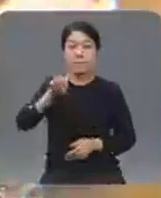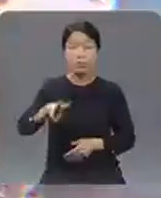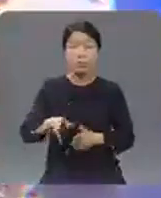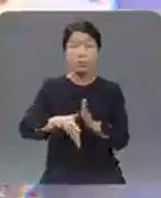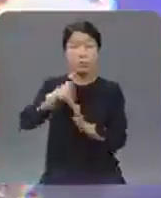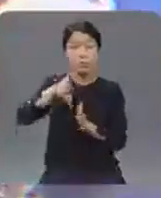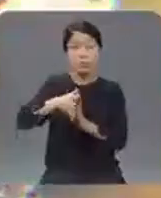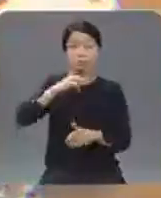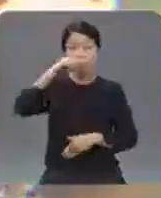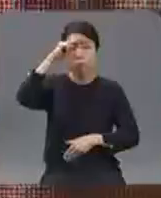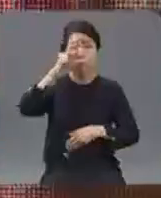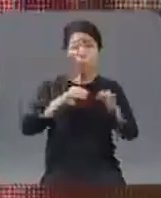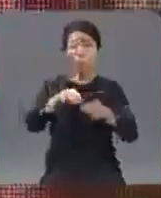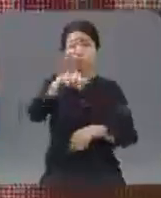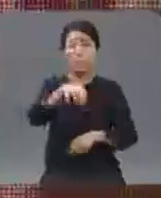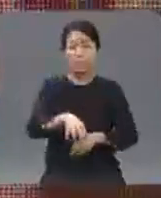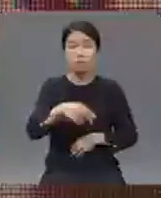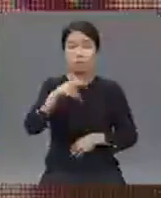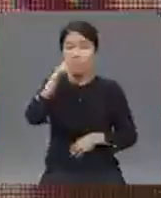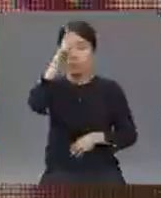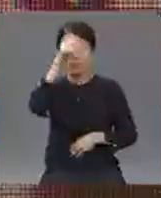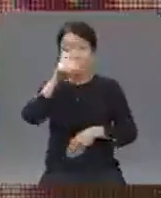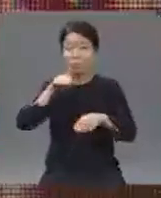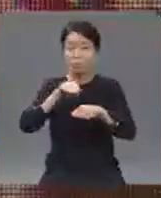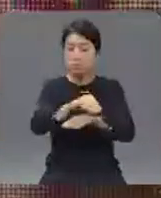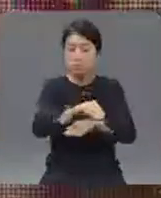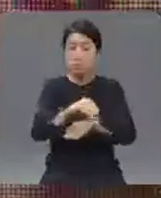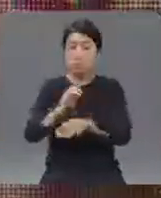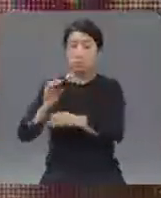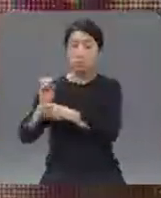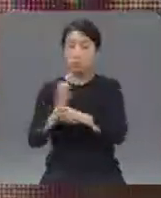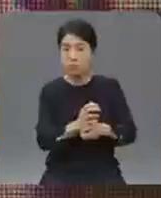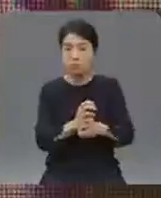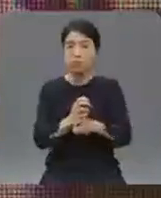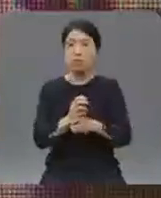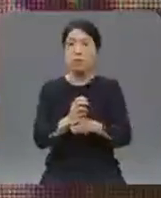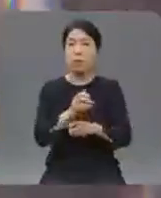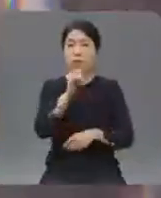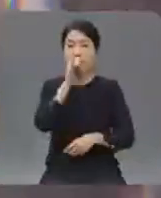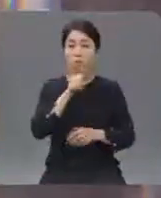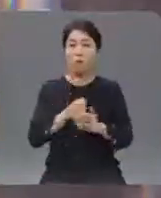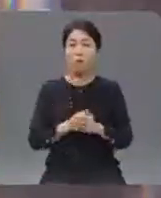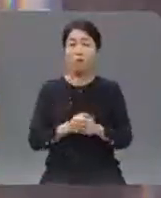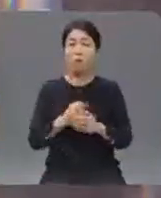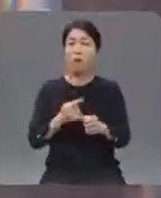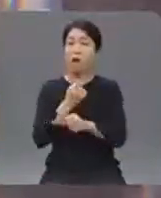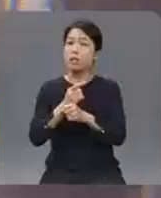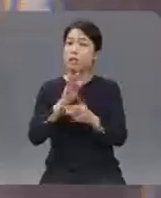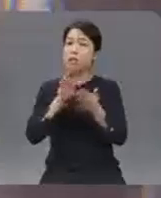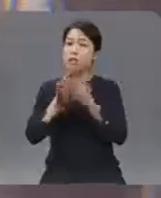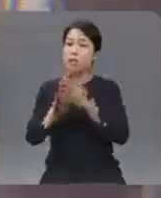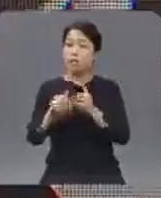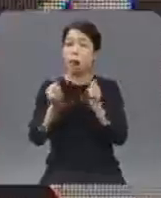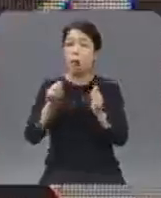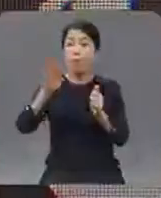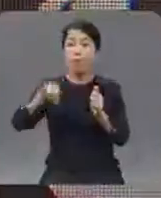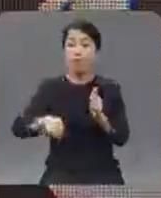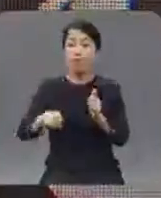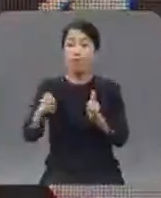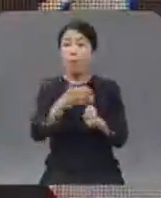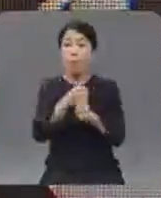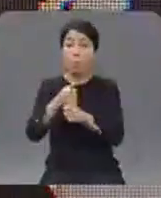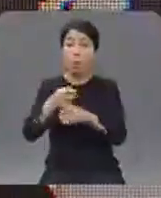광주 도심의 유흥가 경찰차와 구급차가 있다라 도착합니다 1시간쯤 뒤 법무부